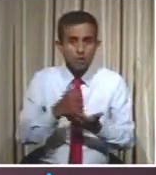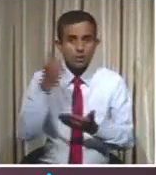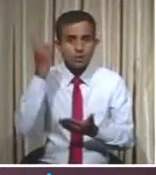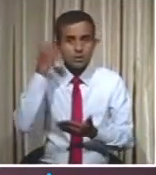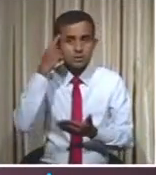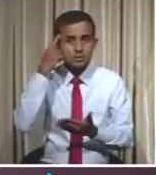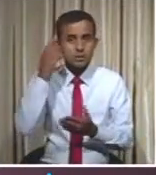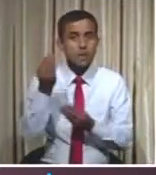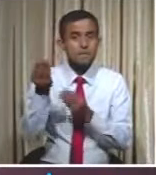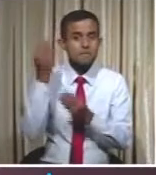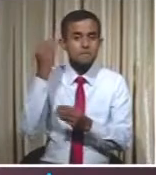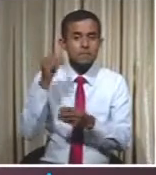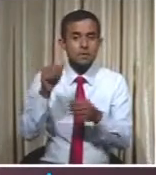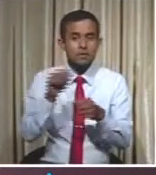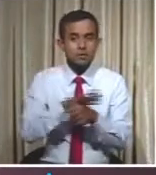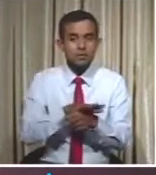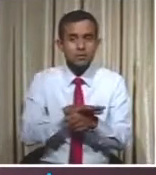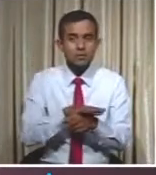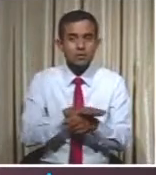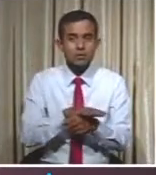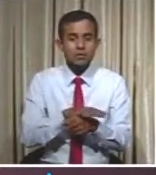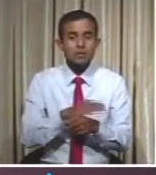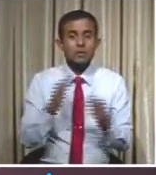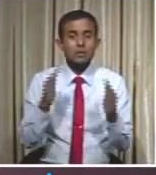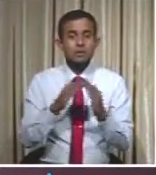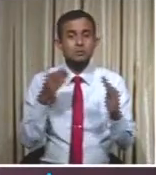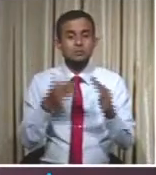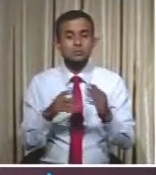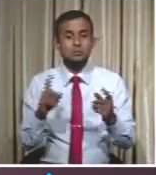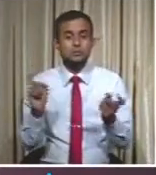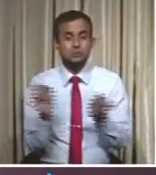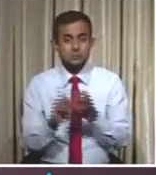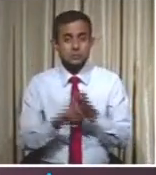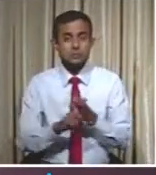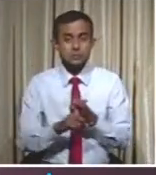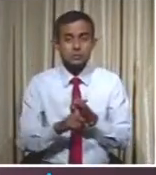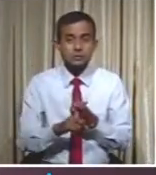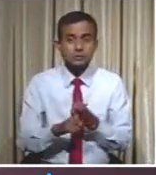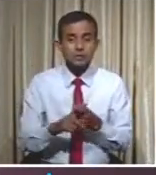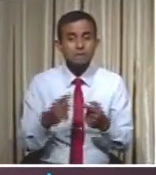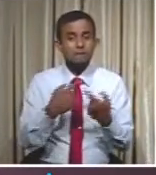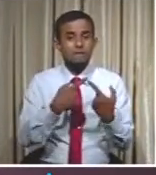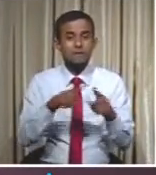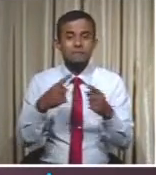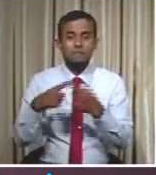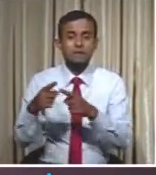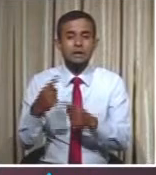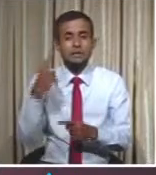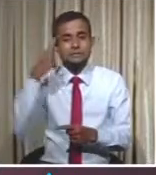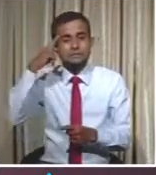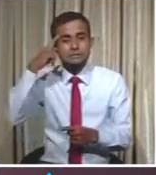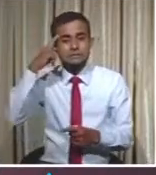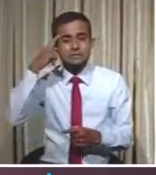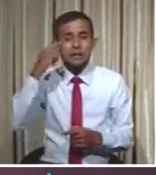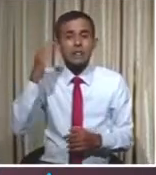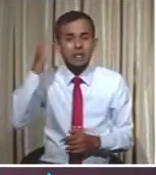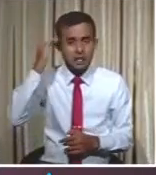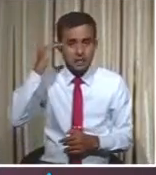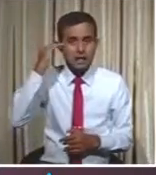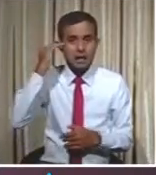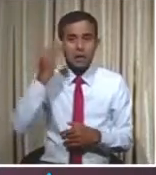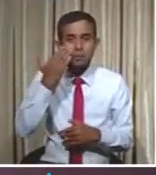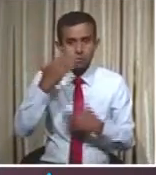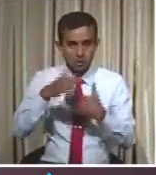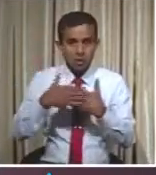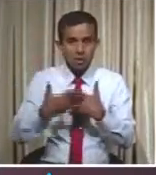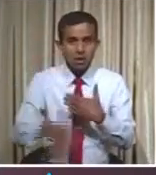මේ පහුගිය කෝවිඩ් කාලෙත් ගෘහස්ථ ප්‍රචණ්ඩත්වය නිසා විවිධ ආතතීන් වලට කාන්තාවන් මුහුණ